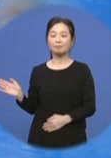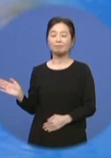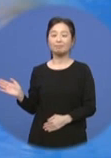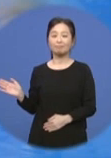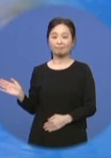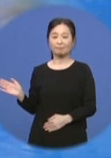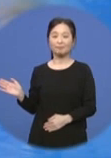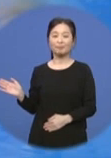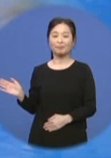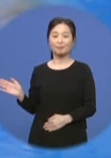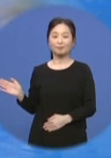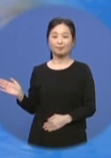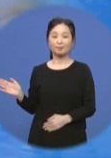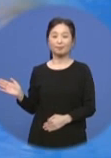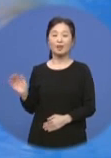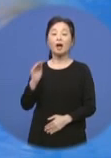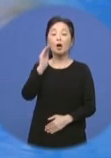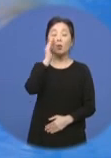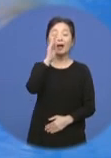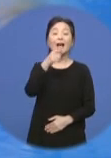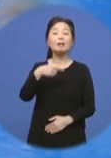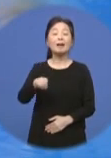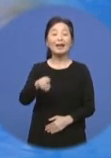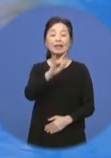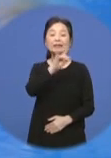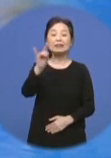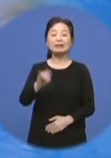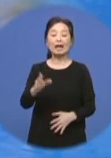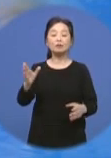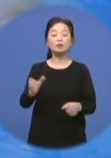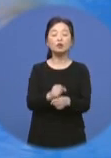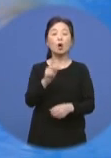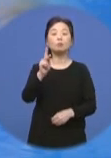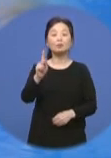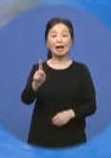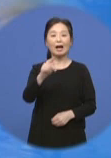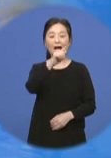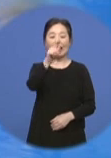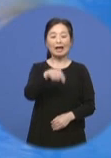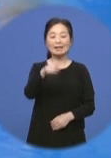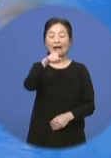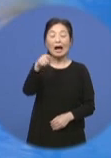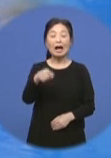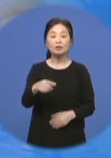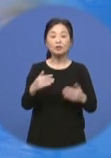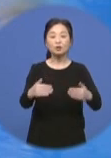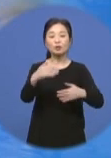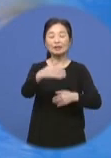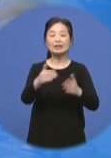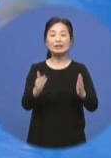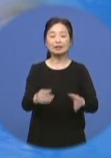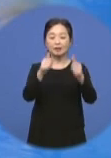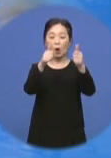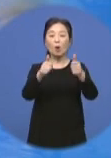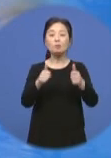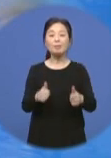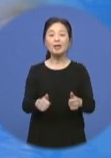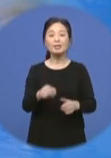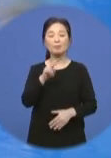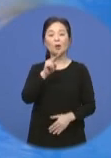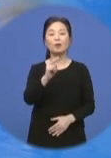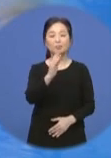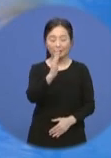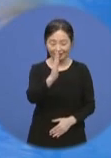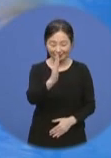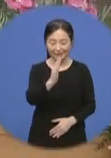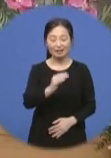073-422-1812 番です。和歌山県企画総務課 IR 推進室のホームページもご覧ください。